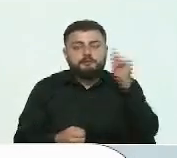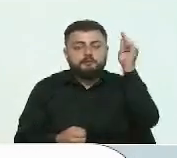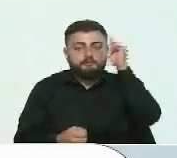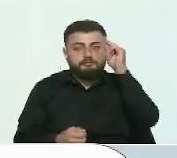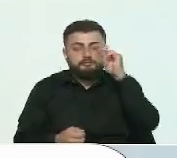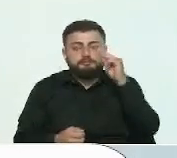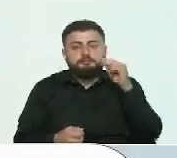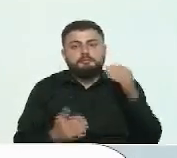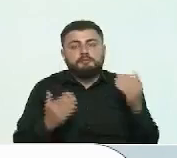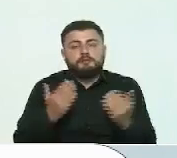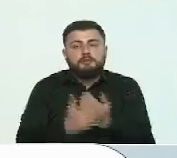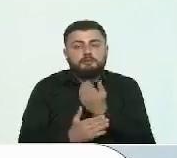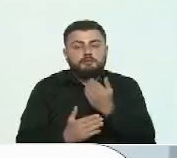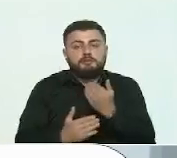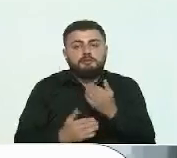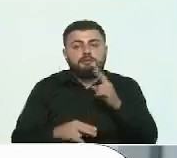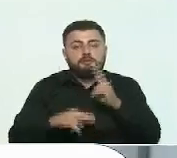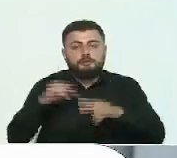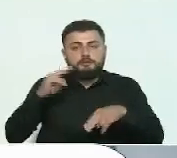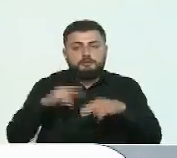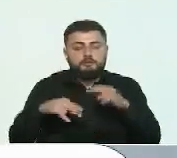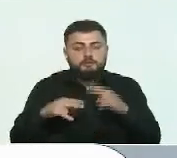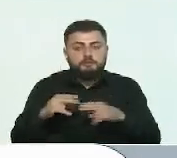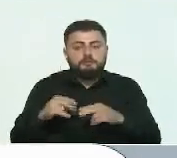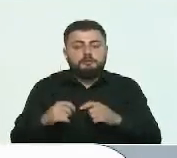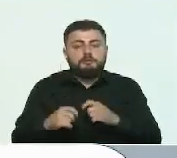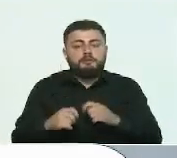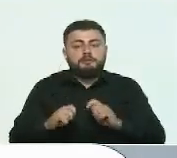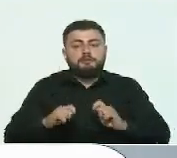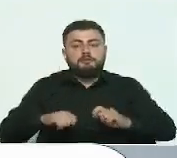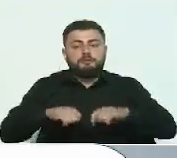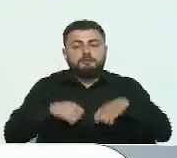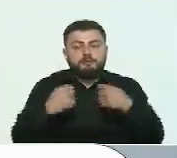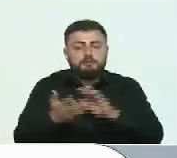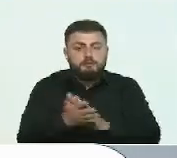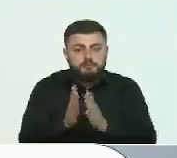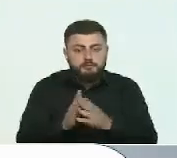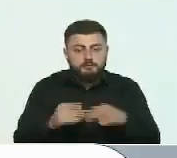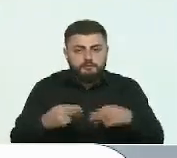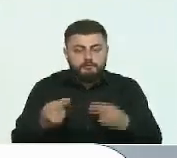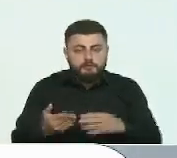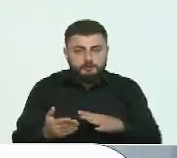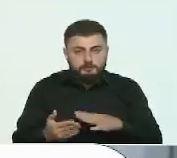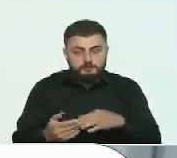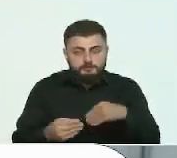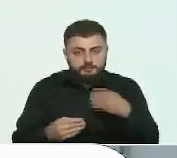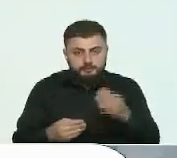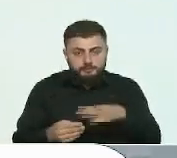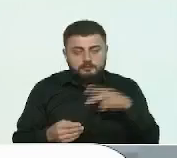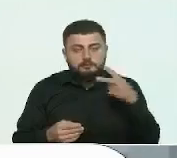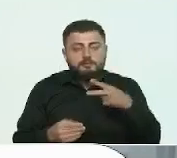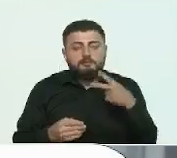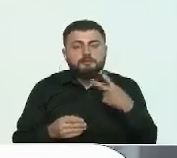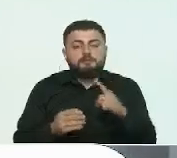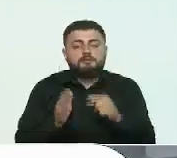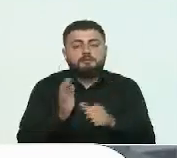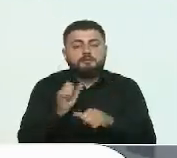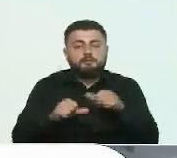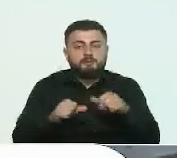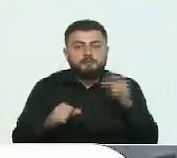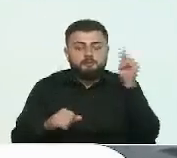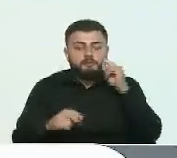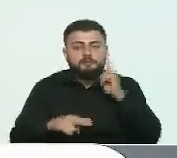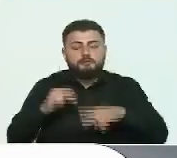məktəbin yenidən tikilməsinə sərəncam verilmişdir. Məktəb 2021-ci ildə məktəbin